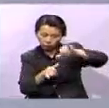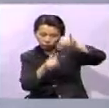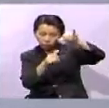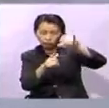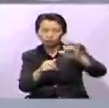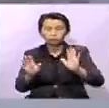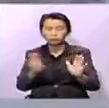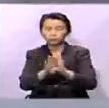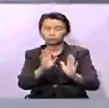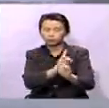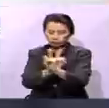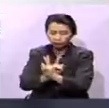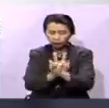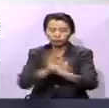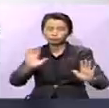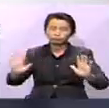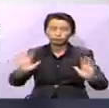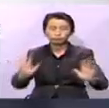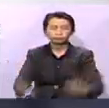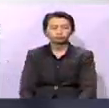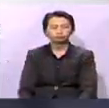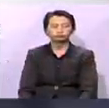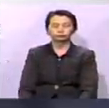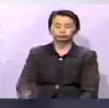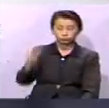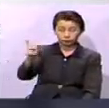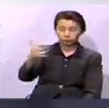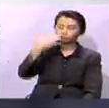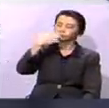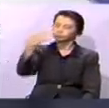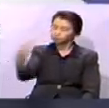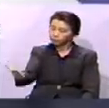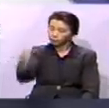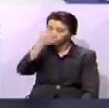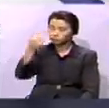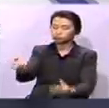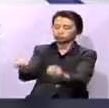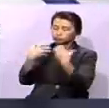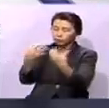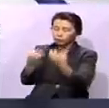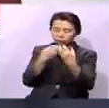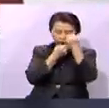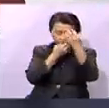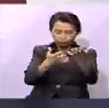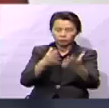paras berjaga-jaga. Okey, baik Liza, terima kasih banyak-banyak kerana memberikan maklumat kepada kami.